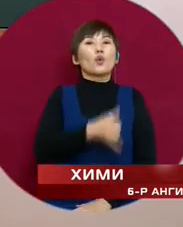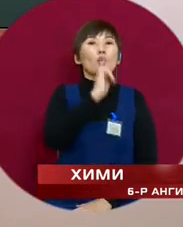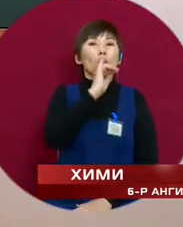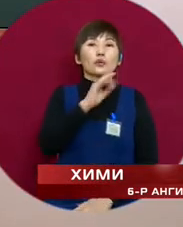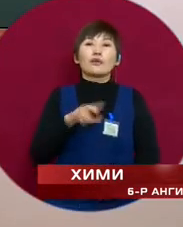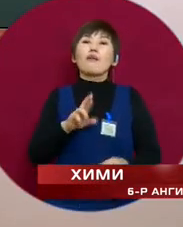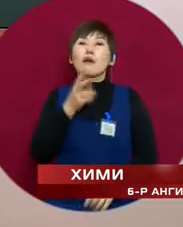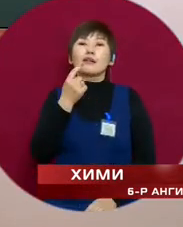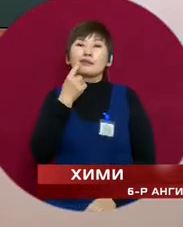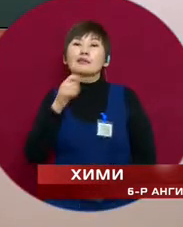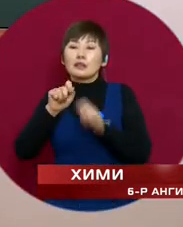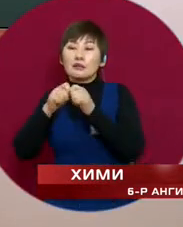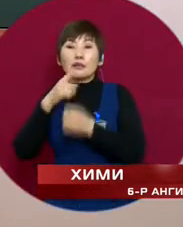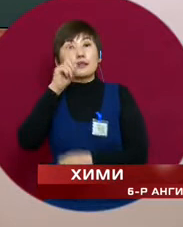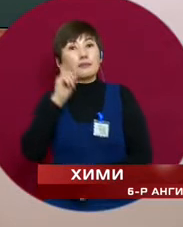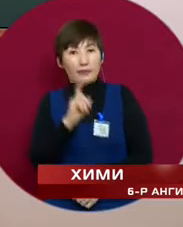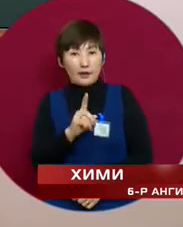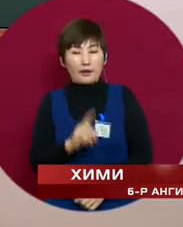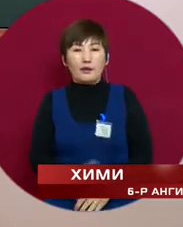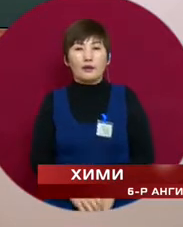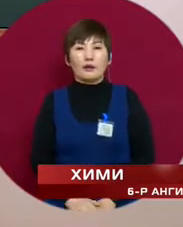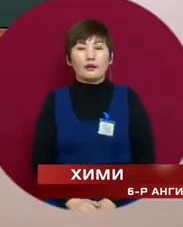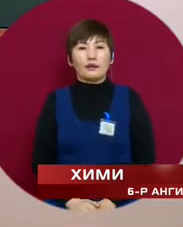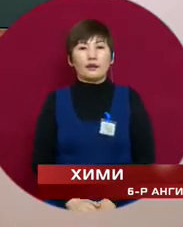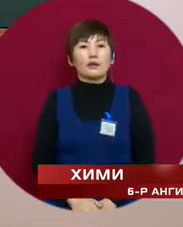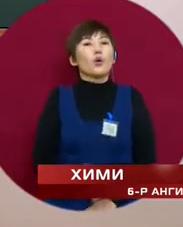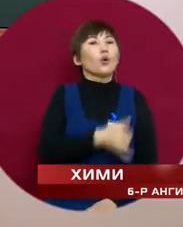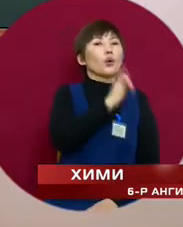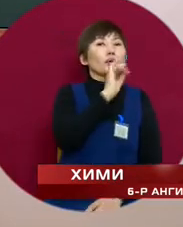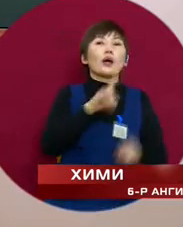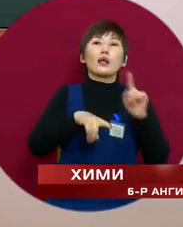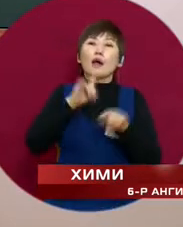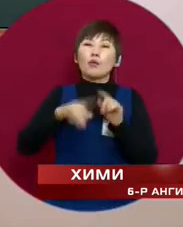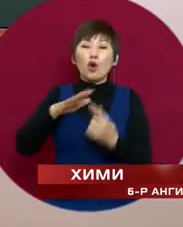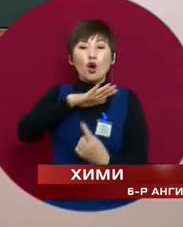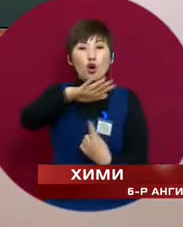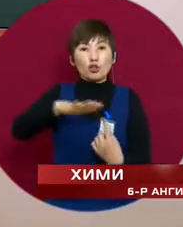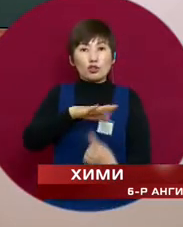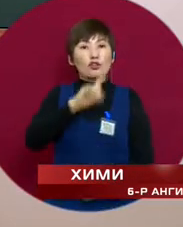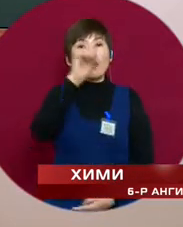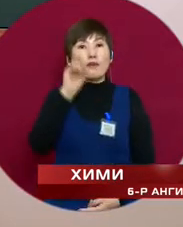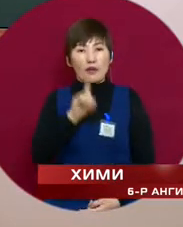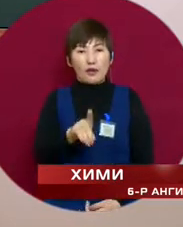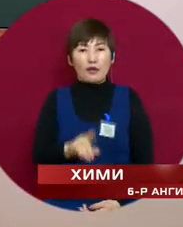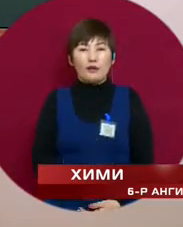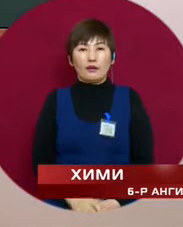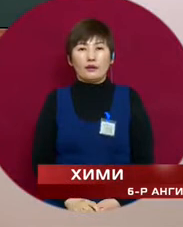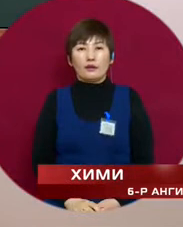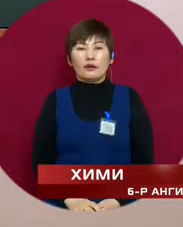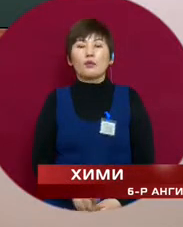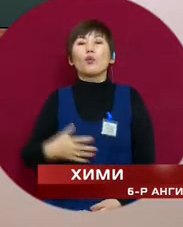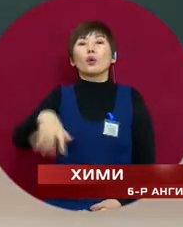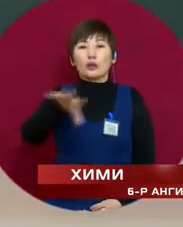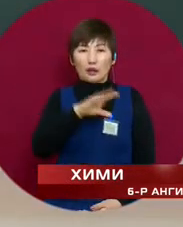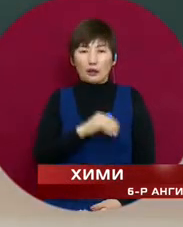Ундаа яагаад шүдийг цоолсон бэ хүүхдүүдээ? Ундаа ямар орчинтой билээ? За, тэгвэл